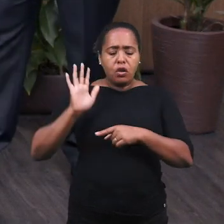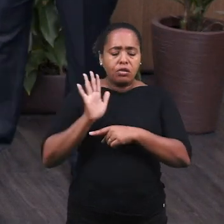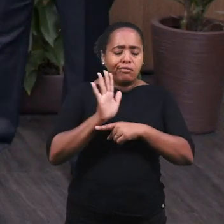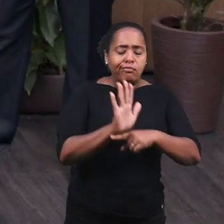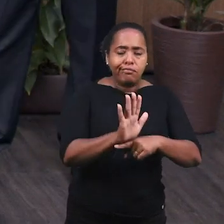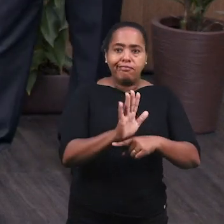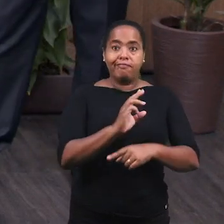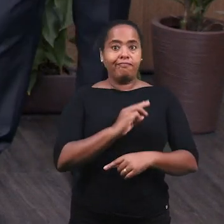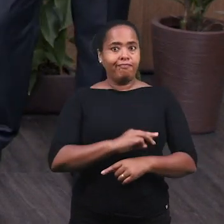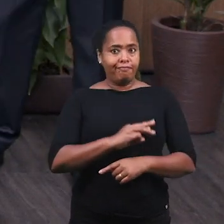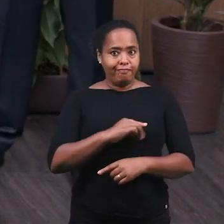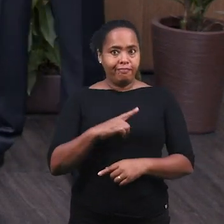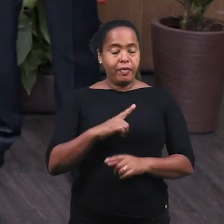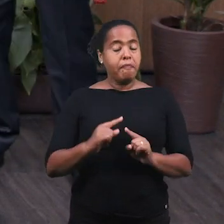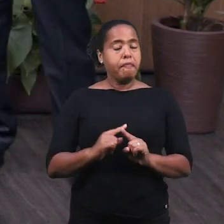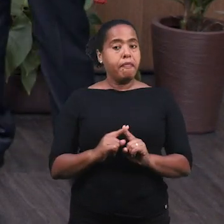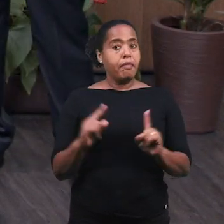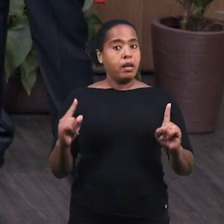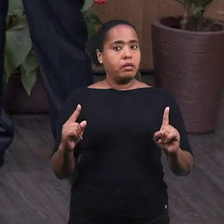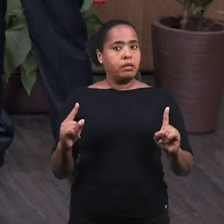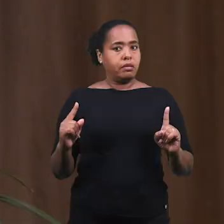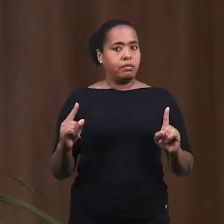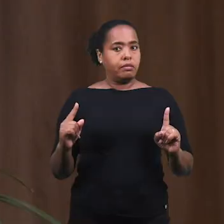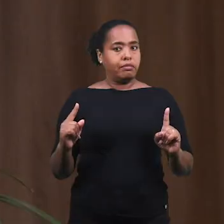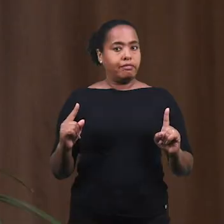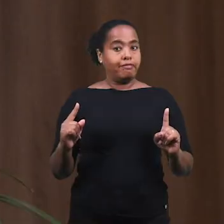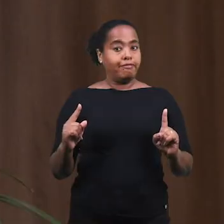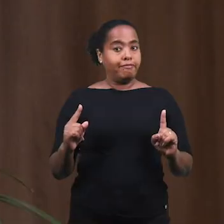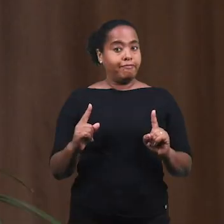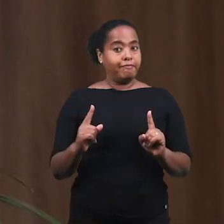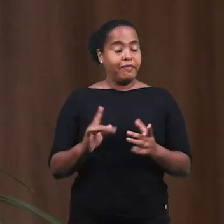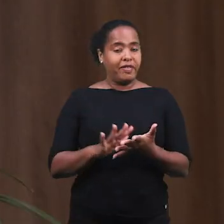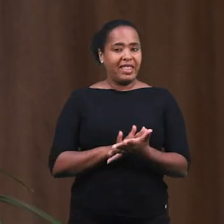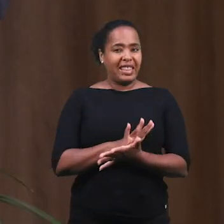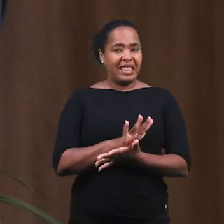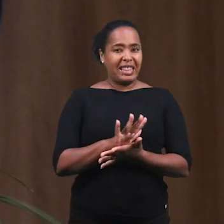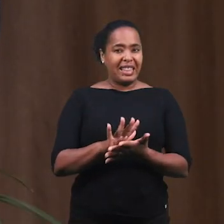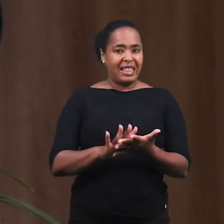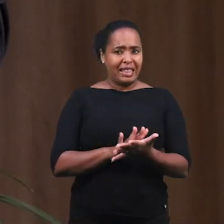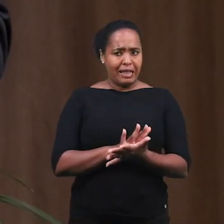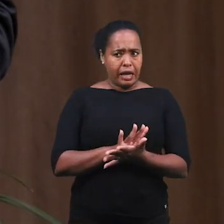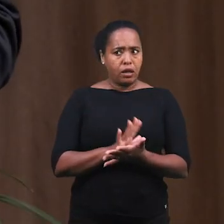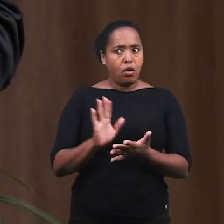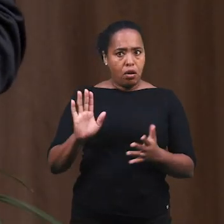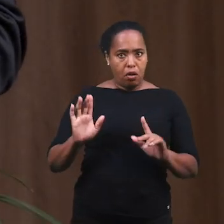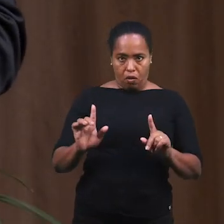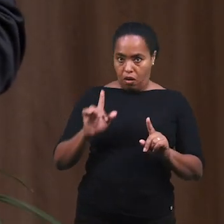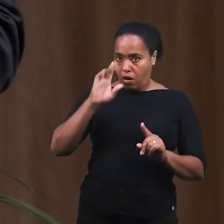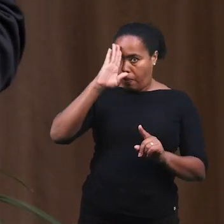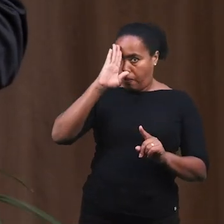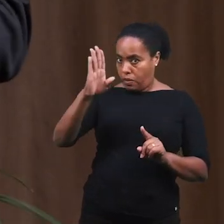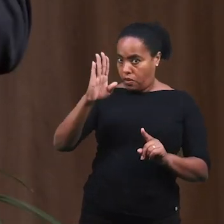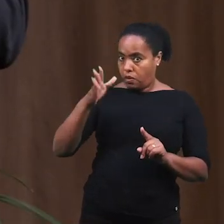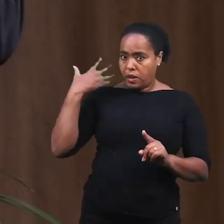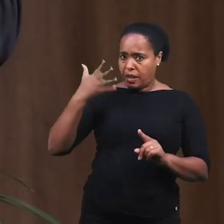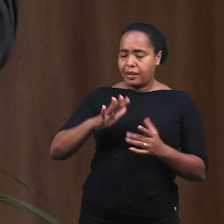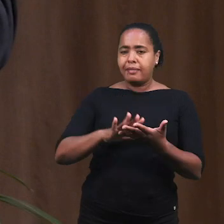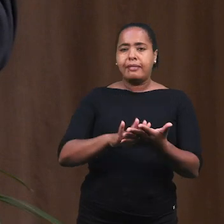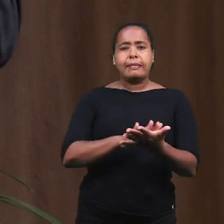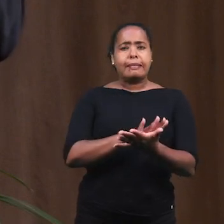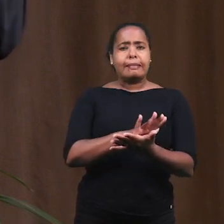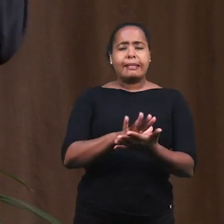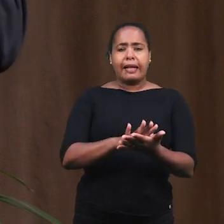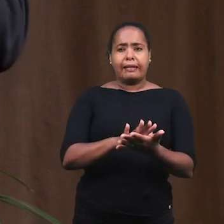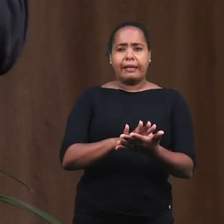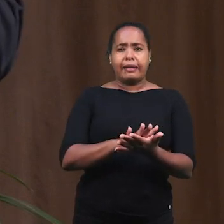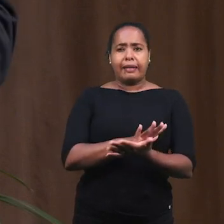знает Бога. И молит Господь: Господь, помоги им. Но, и это самая центральная